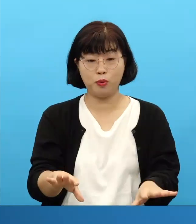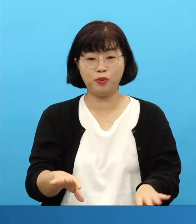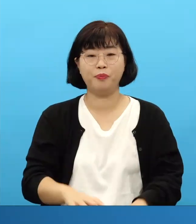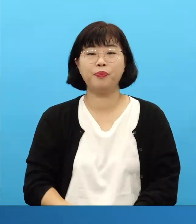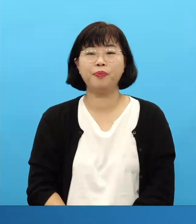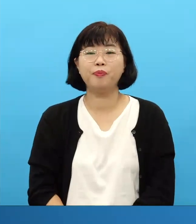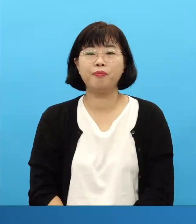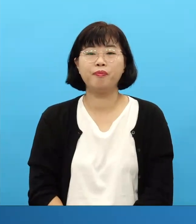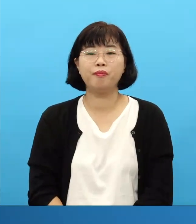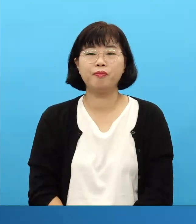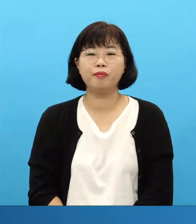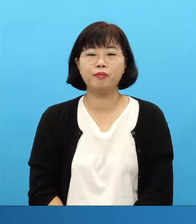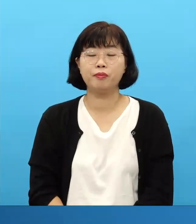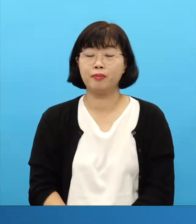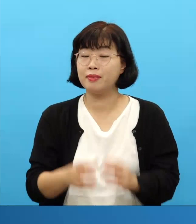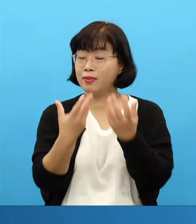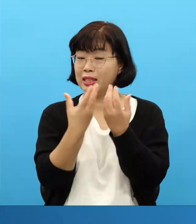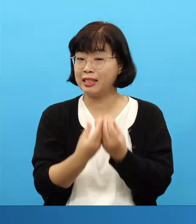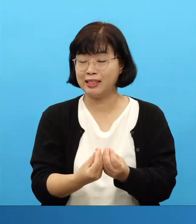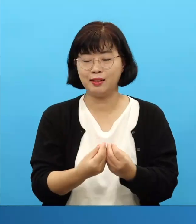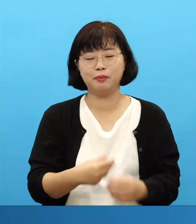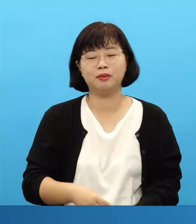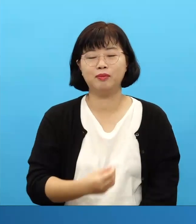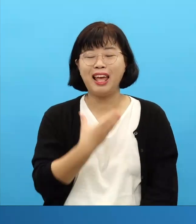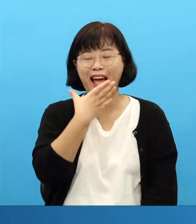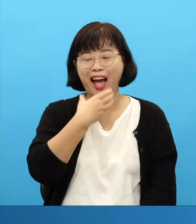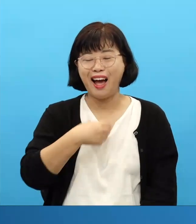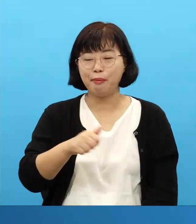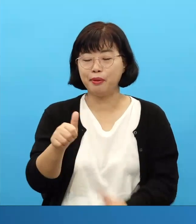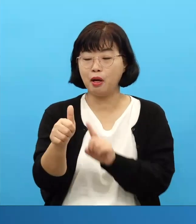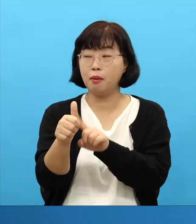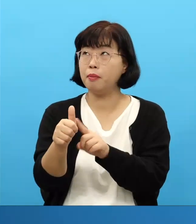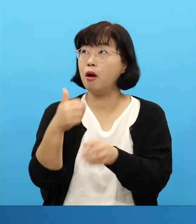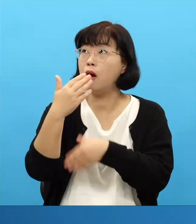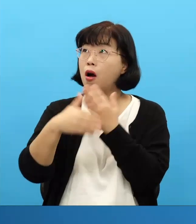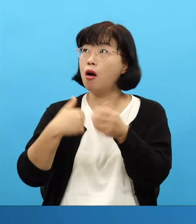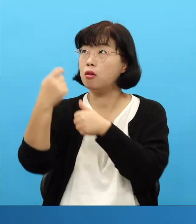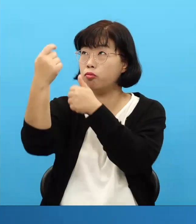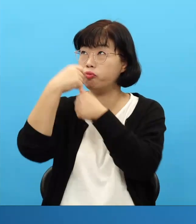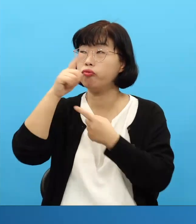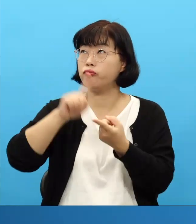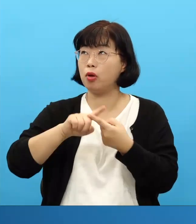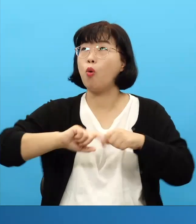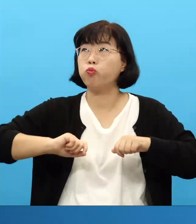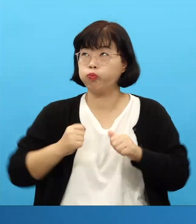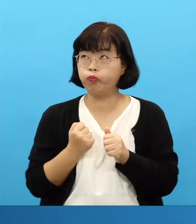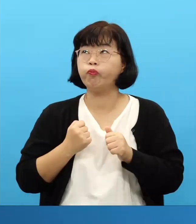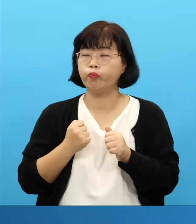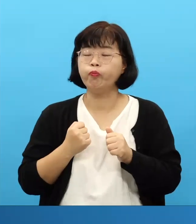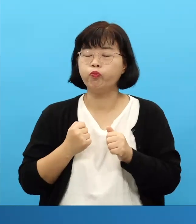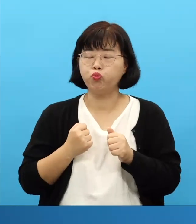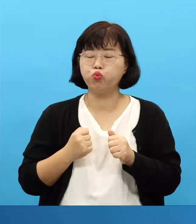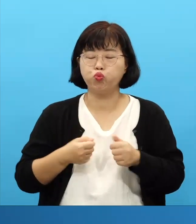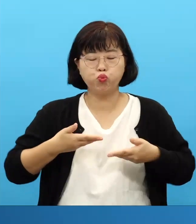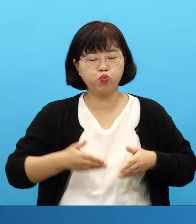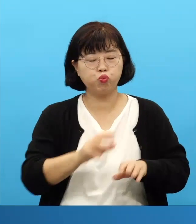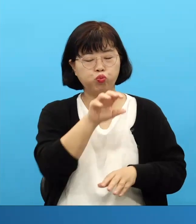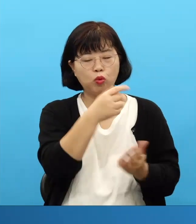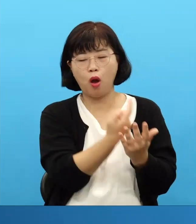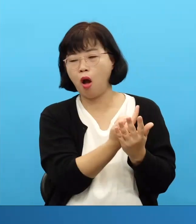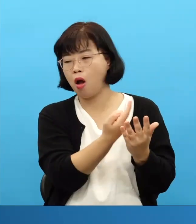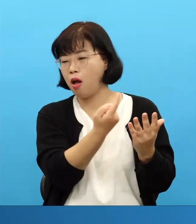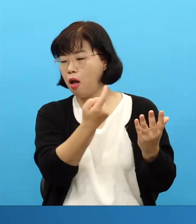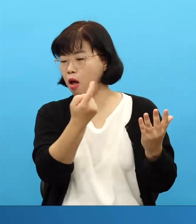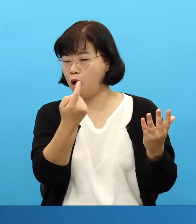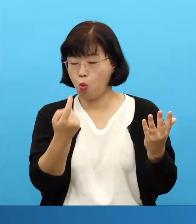하나님 시킨 대로 나왔는데 되는 게 없단 말이에요. That Abraham follows God's instructions and came out, but there was nothing 그렇잖아요. working for him. Isn't that 아니, so? 아니 말씀대로